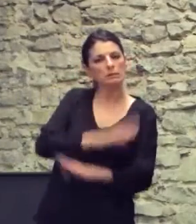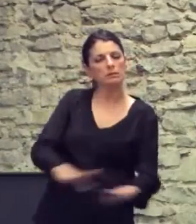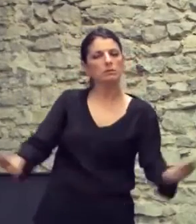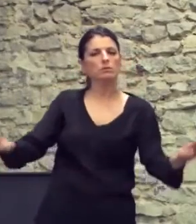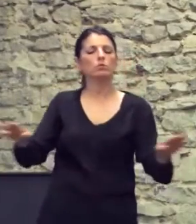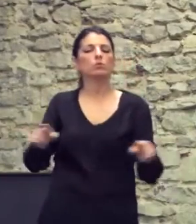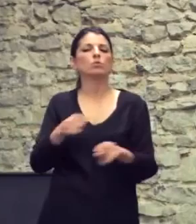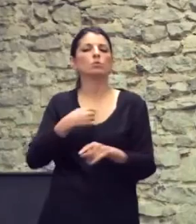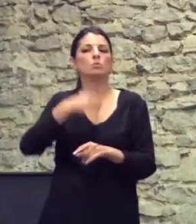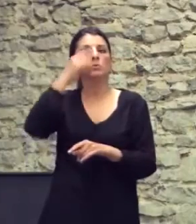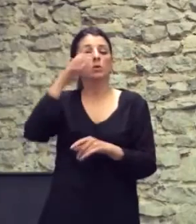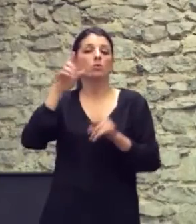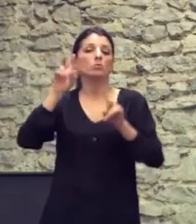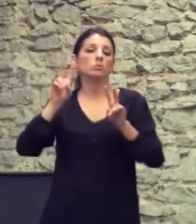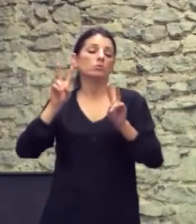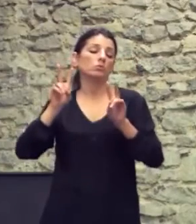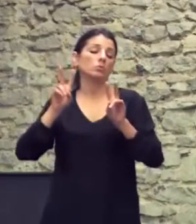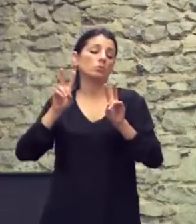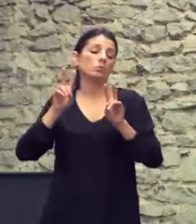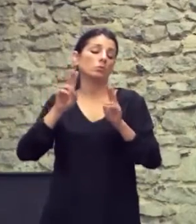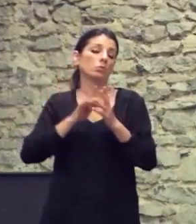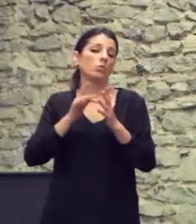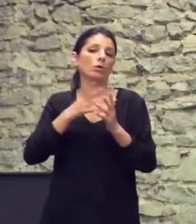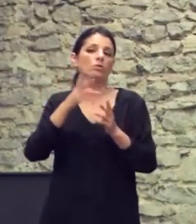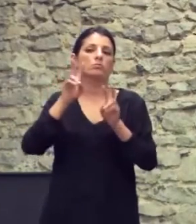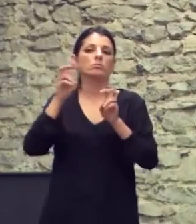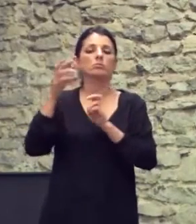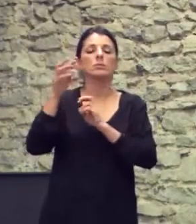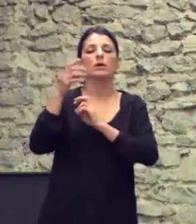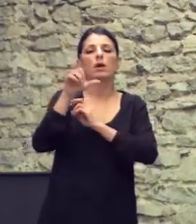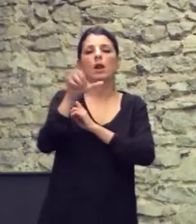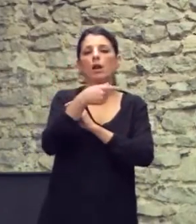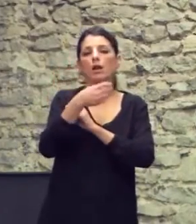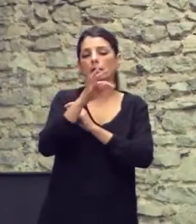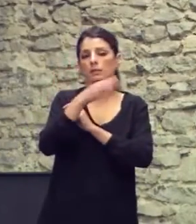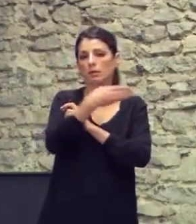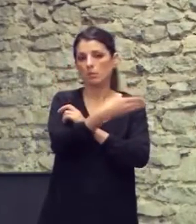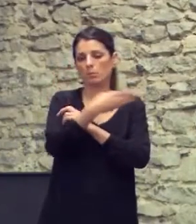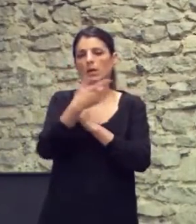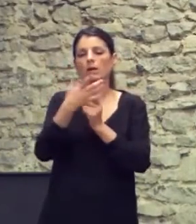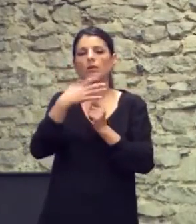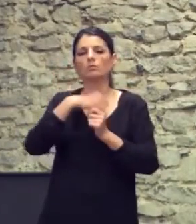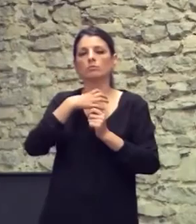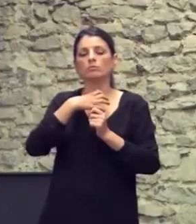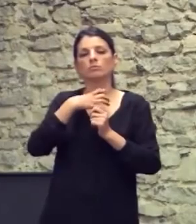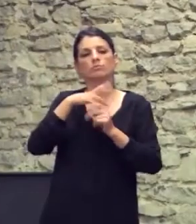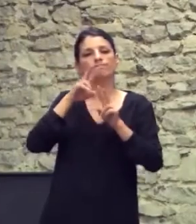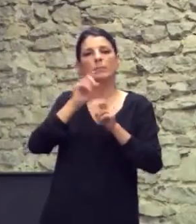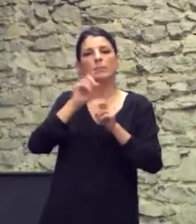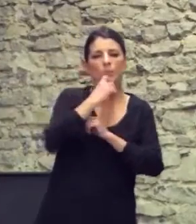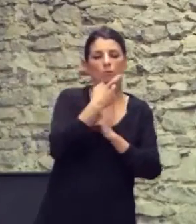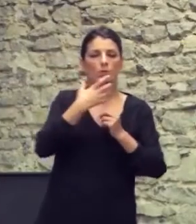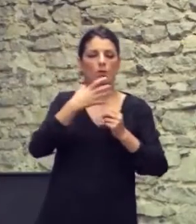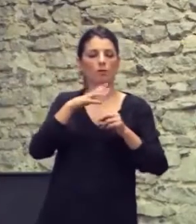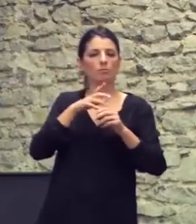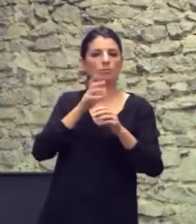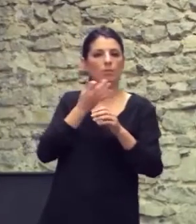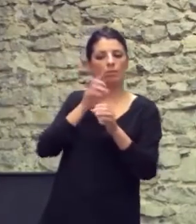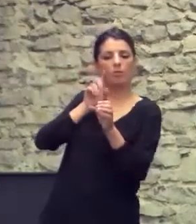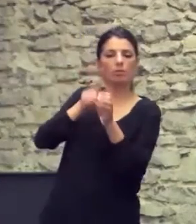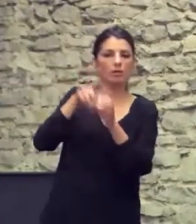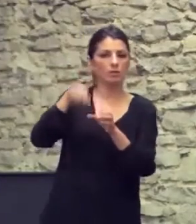LGTB fobiaz ez egitea eskoletan LGTB komunitate gabe edo LGTB kolektiboak albora utzita. Eta bakarrik, bueno,